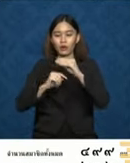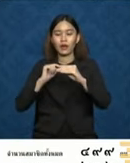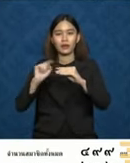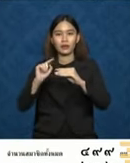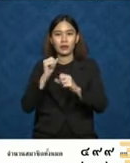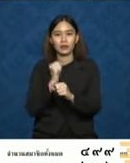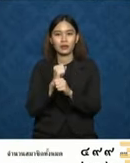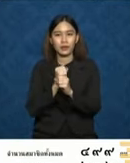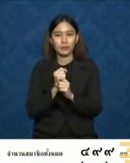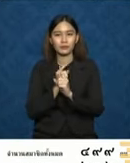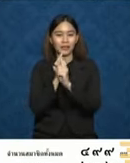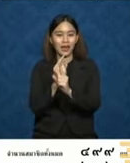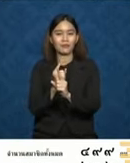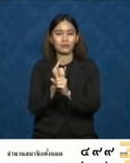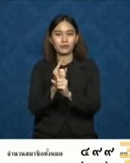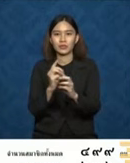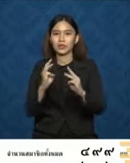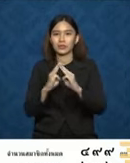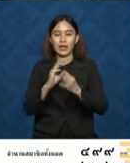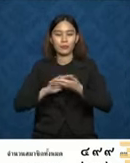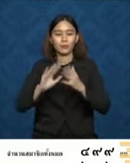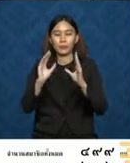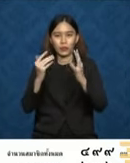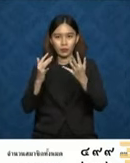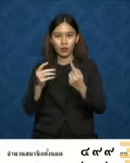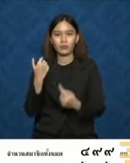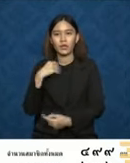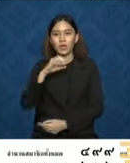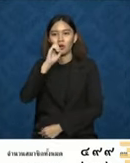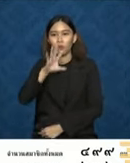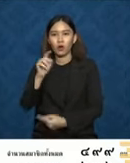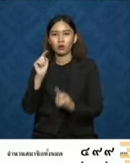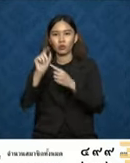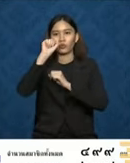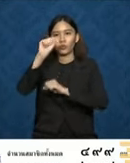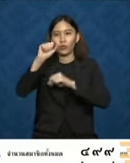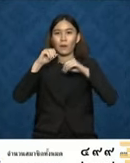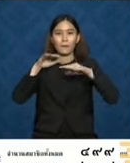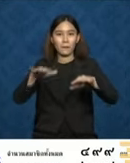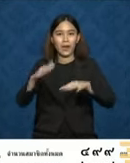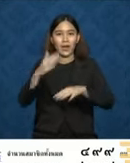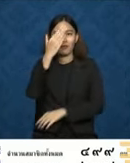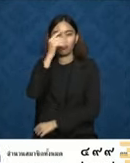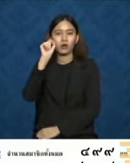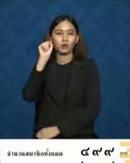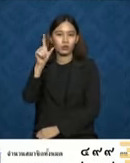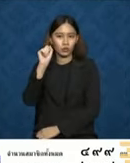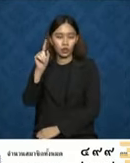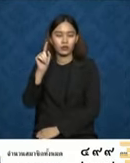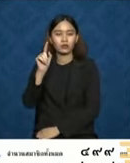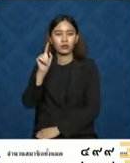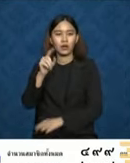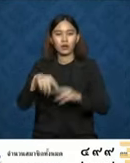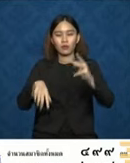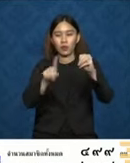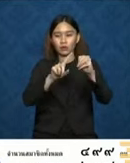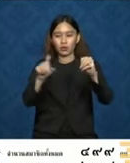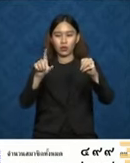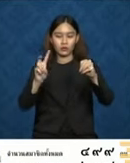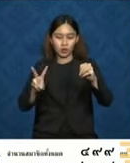สามารถดำเนินงานให้แล้วเสร็จตามสัญญาได้โดยอ้างอิงประกาศสถานการณ์ฉุกเฉินและมาตรา